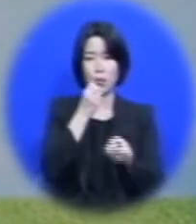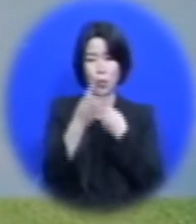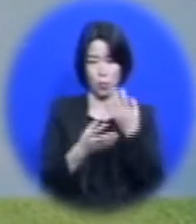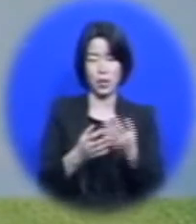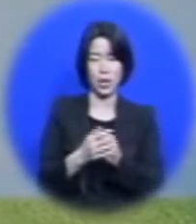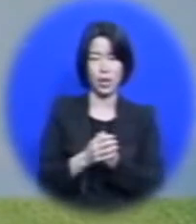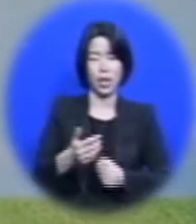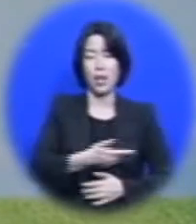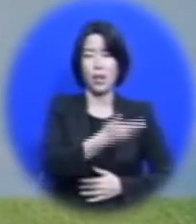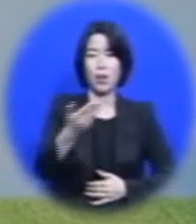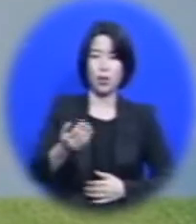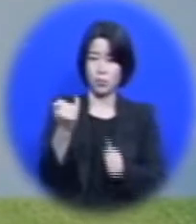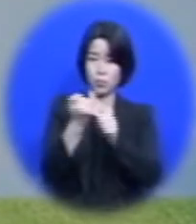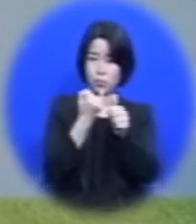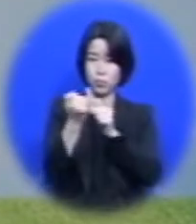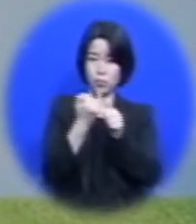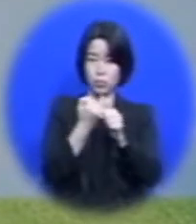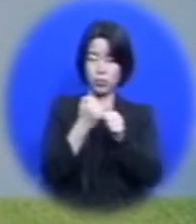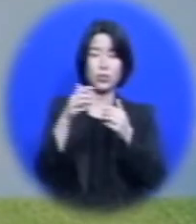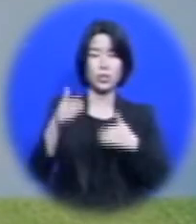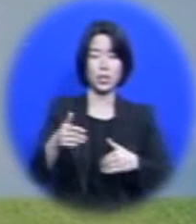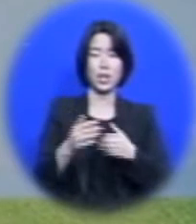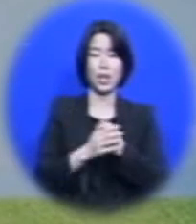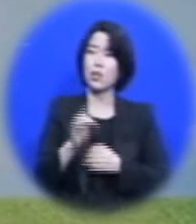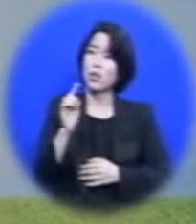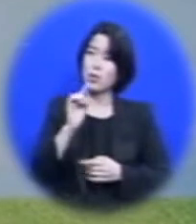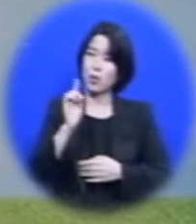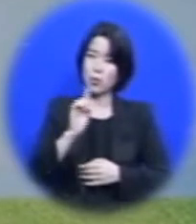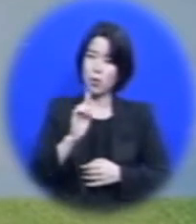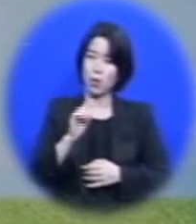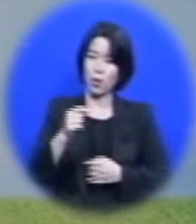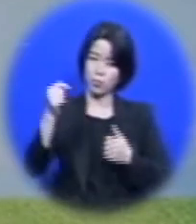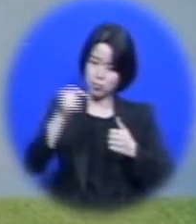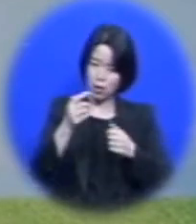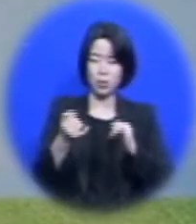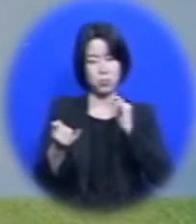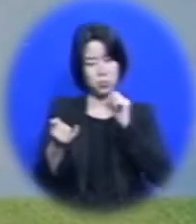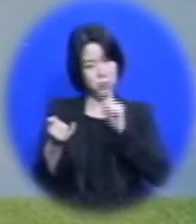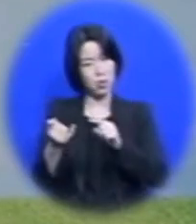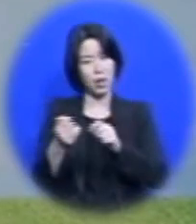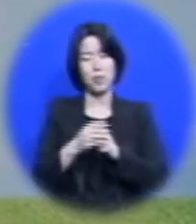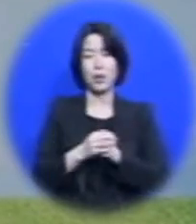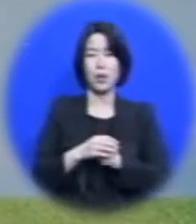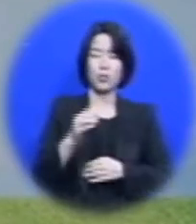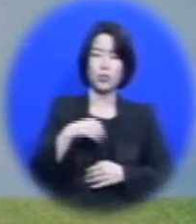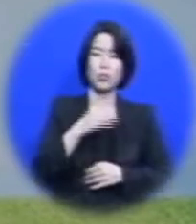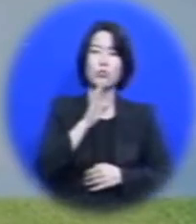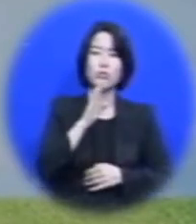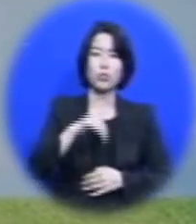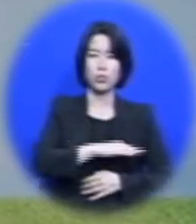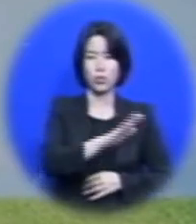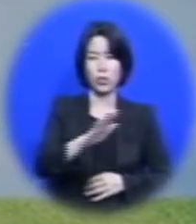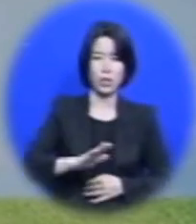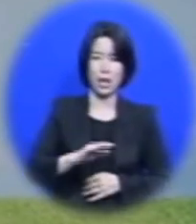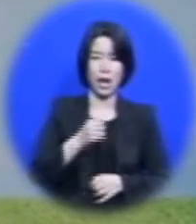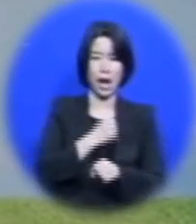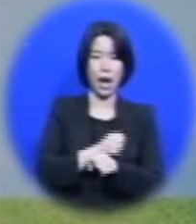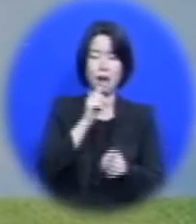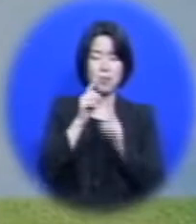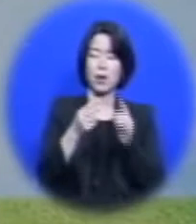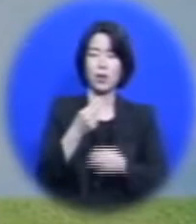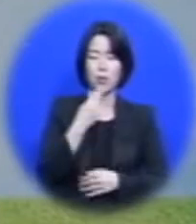여러분, 부부 사이에 서로 무언가를 지적받으면 그러면 우리는 할 말이 없습니다.